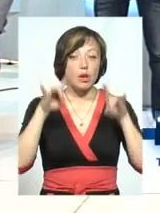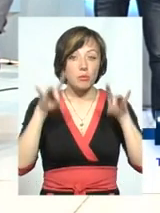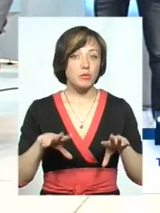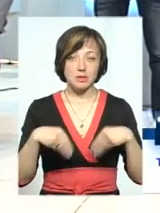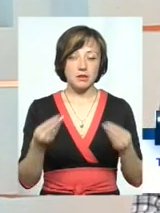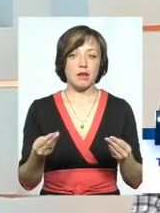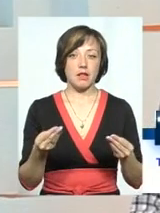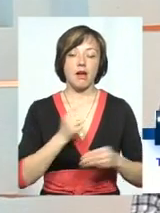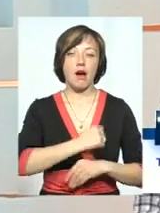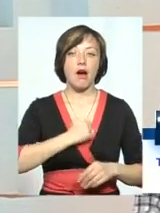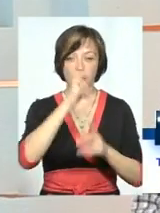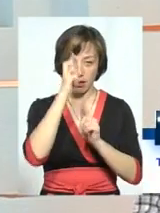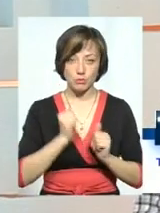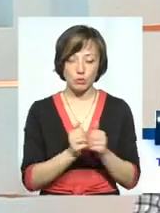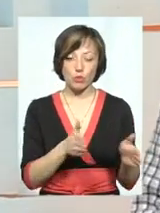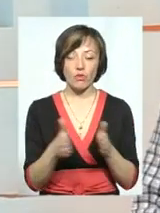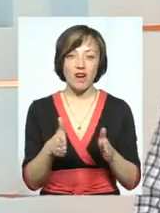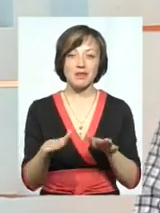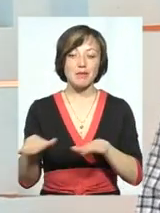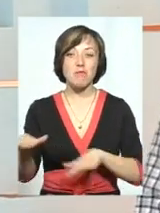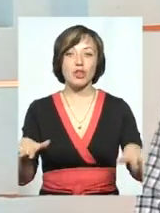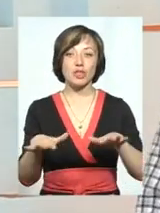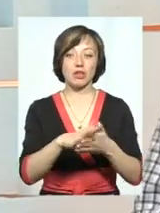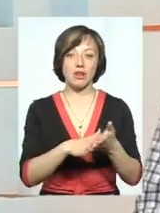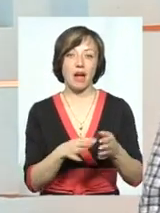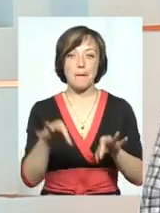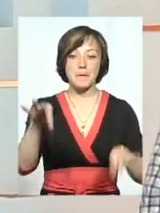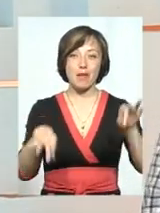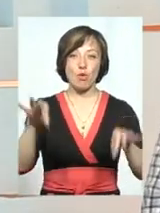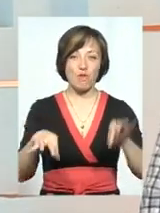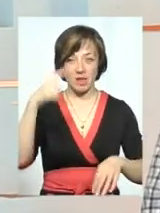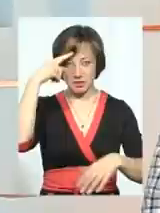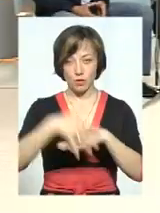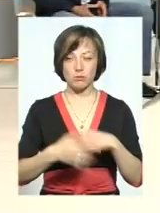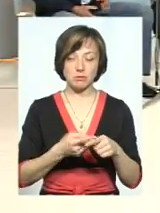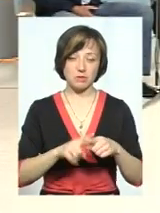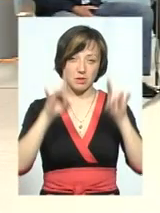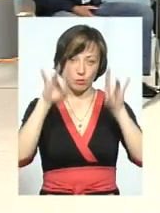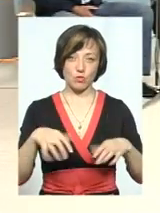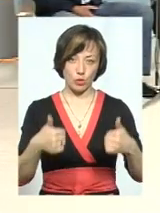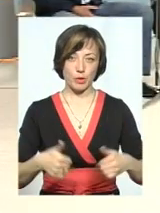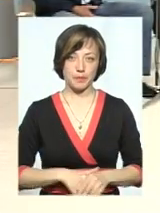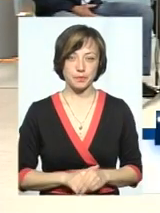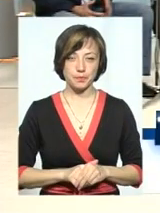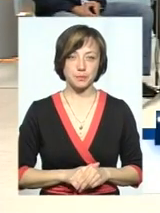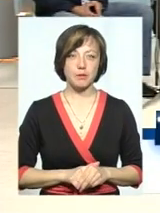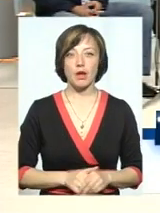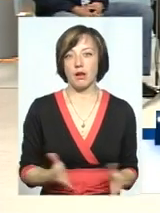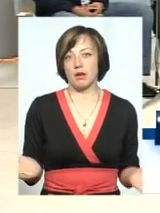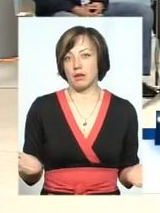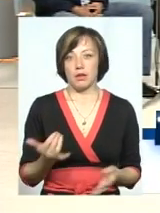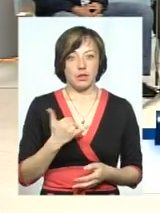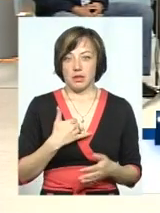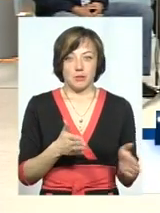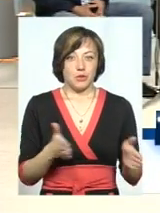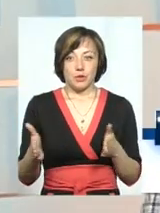не дали агресору можливості підготувати майданчики і далі маніпулювати свідомістю. Тому я підтримую те, що це зробили раптово. Окей, так вони так само зараз його